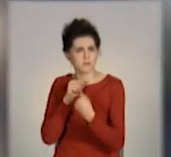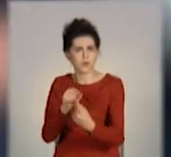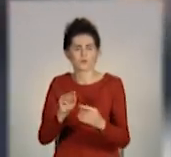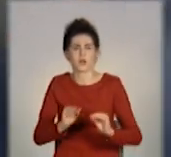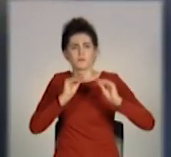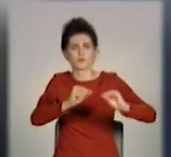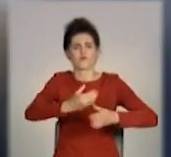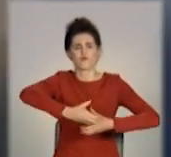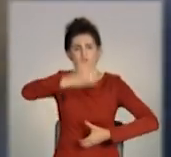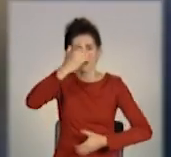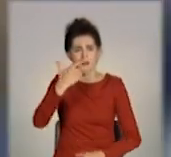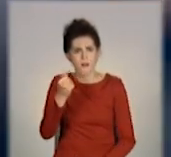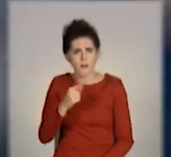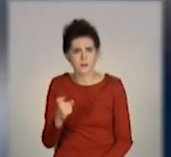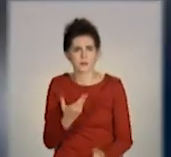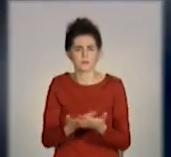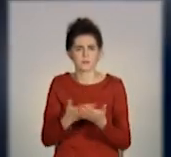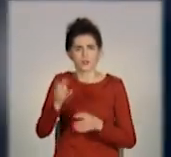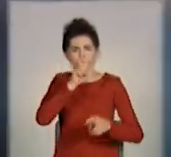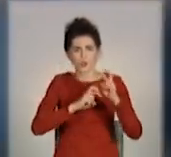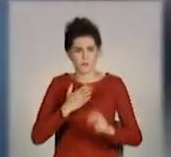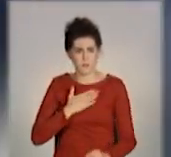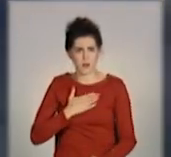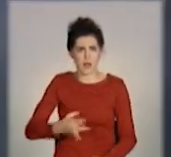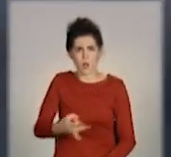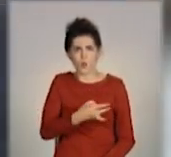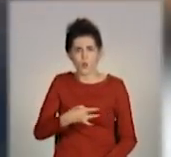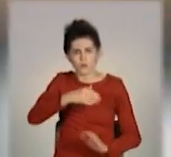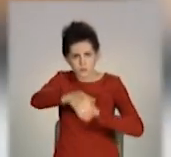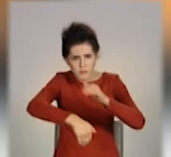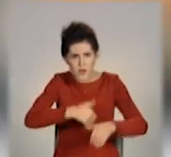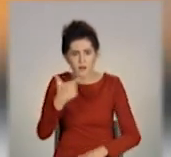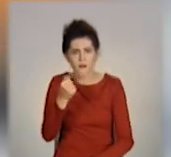добичі газу в нашому регіоні. Зараз ось ці машини